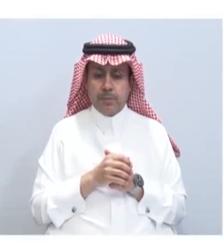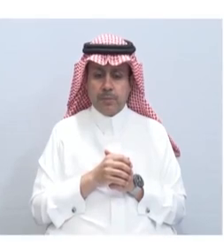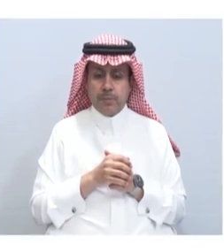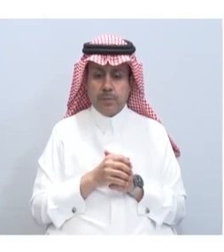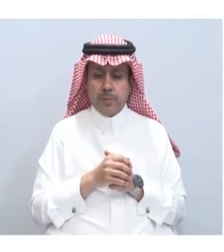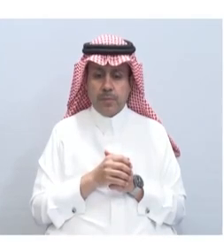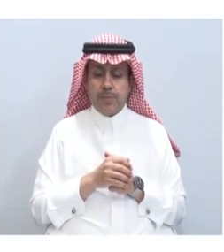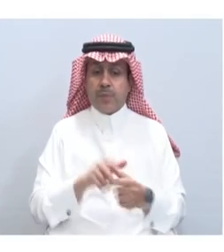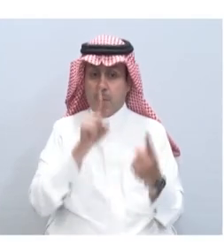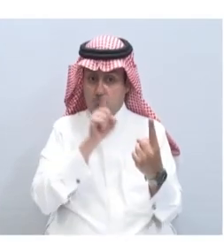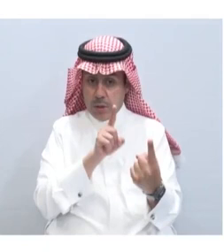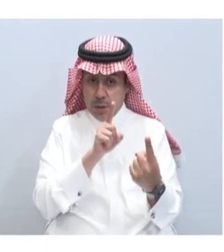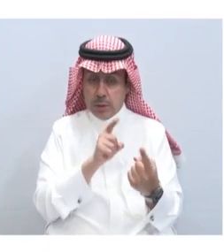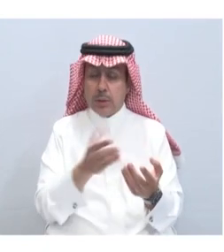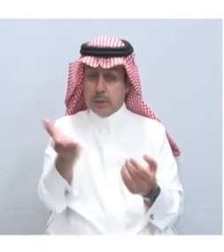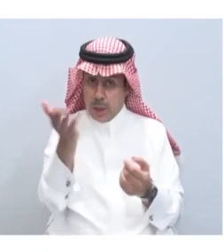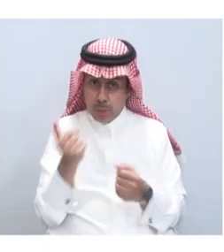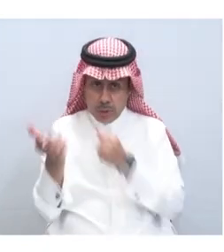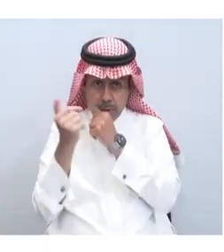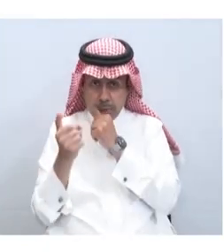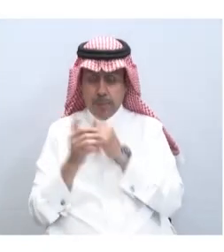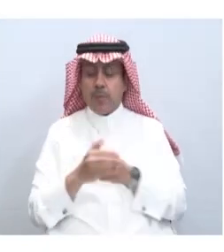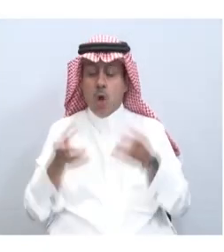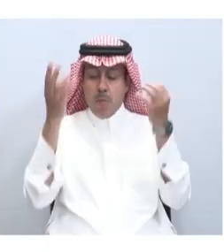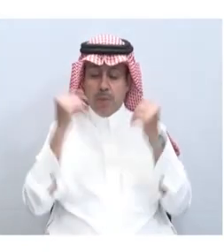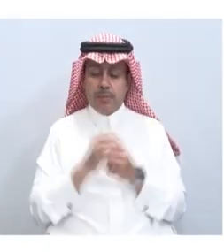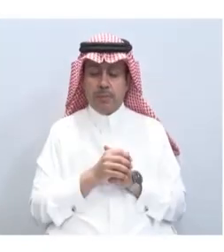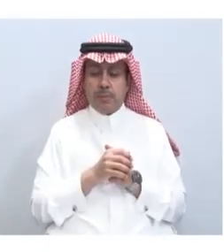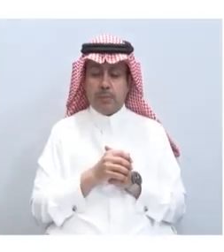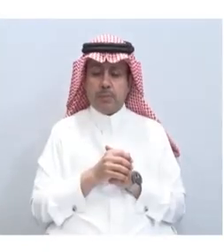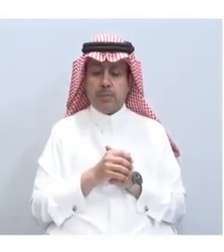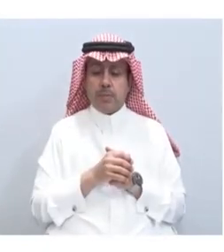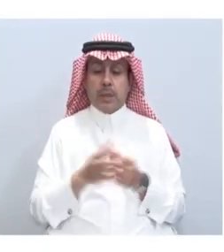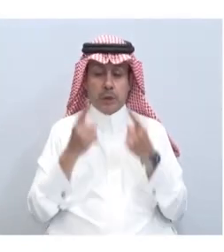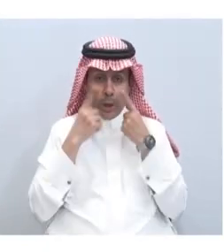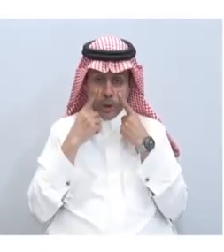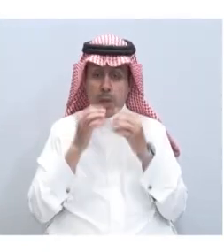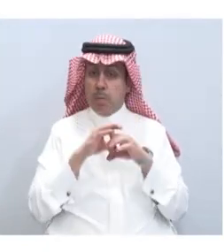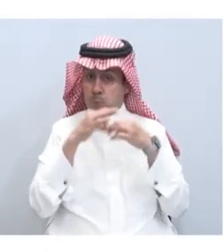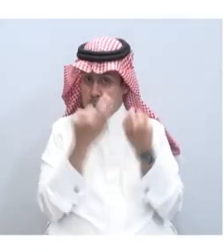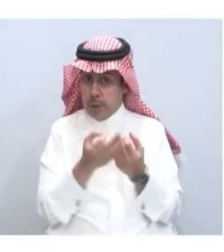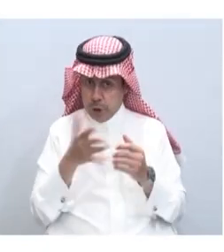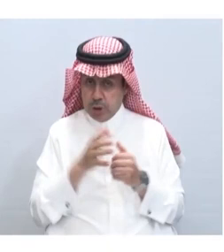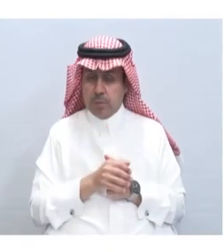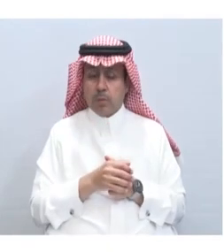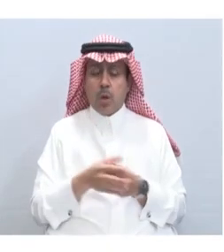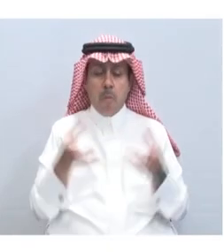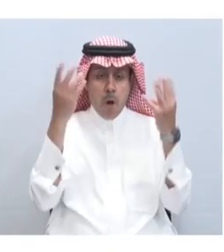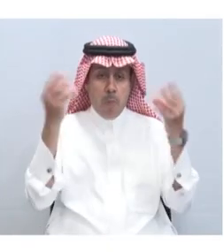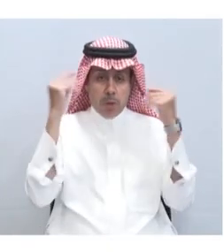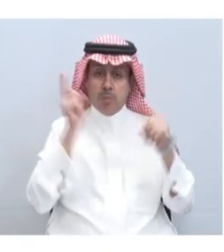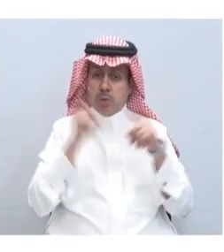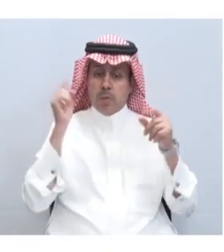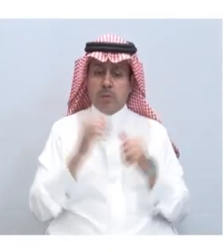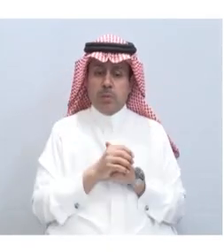اعاده تحدثنا عنها ايضا لمواجهه الطلب المتزايد على المعلومات حيث تعيش المجتمعات المعاصره تدفقا معلوميه